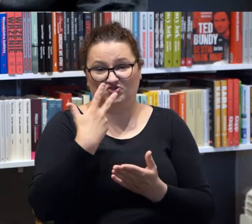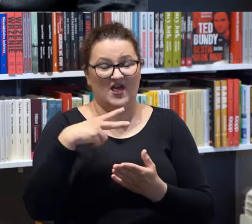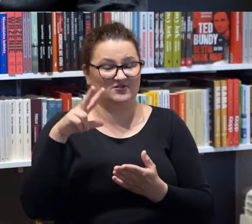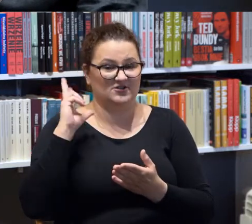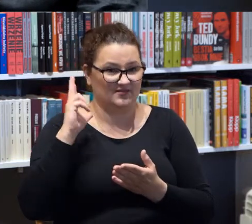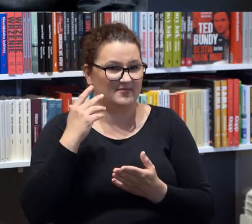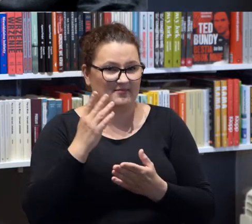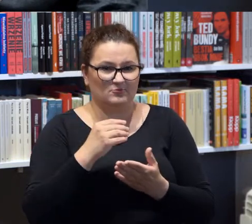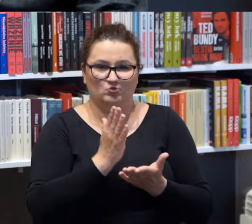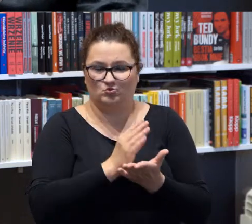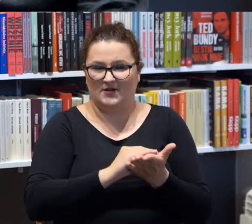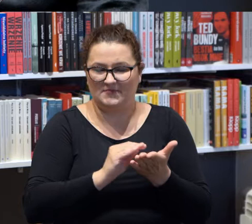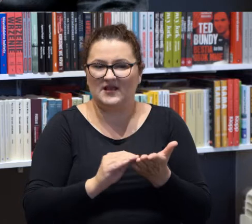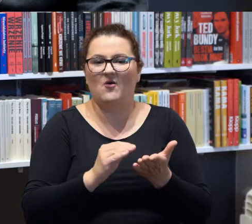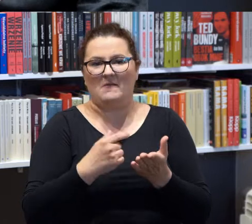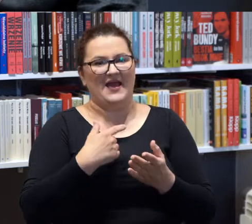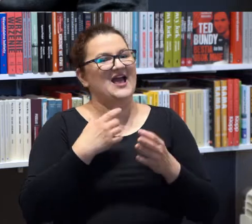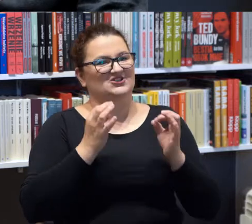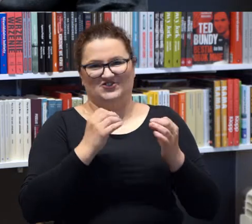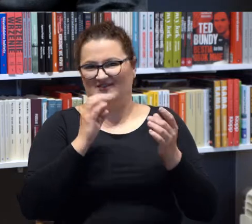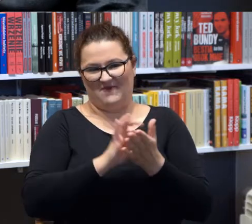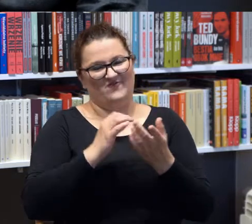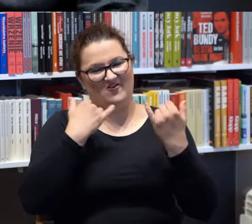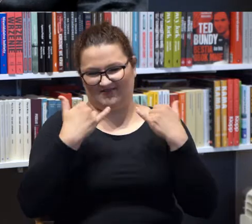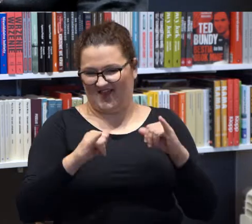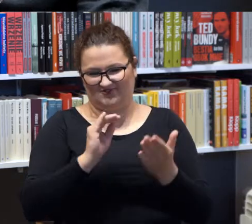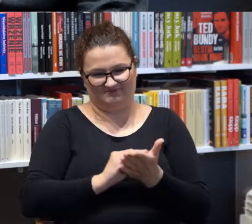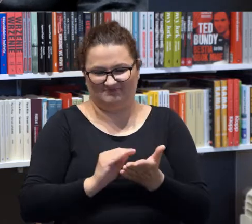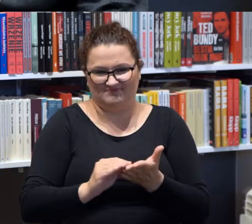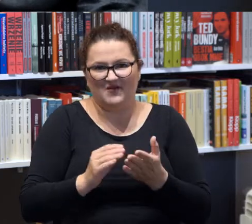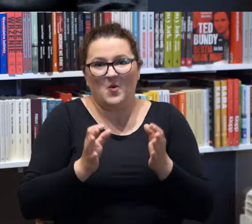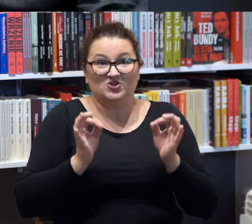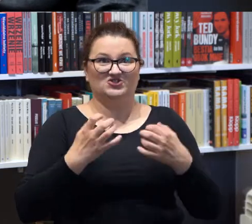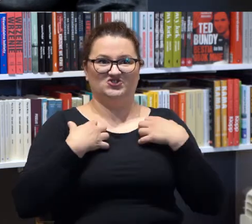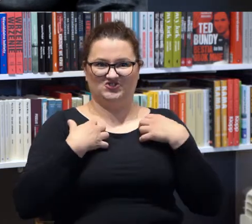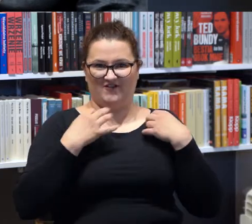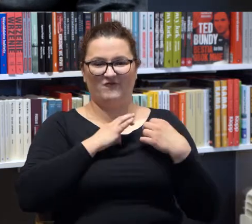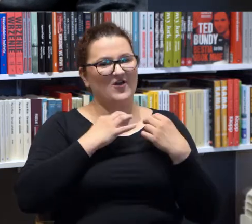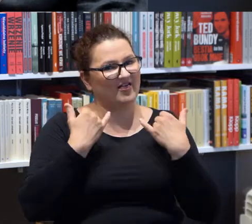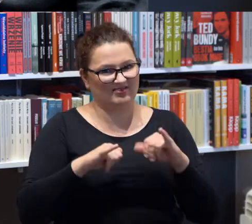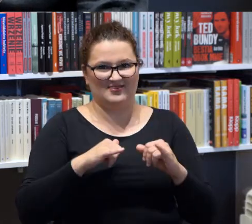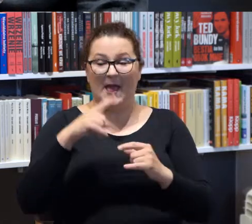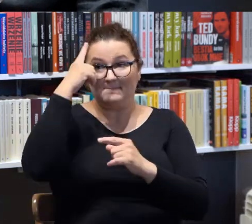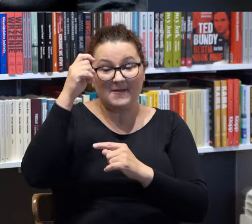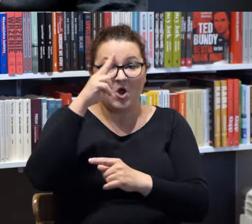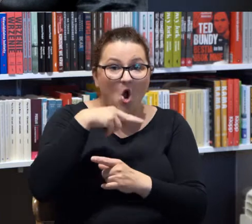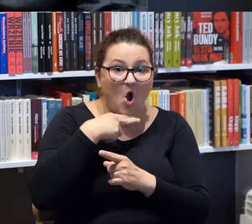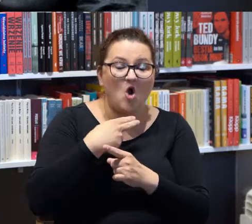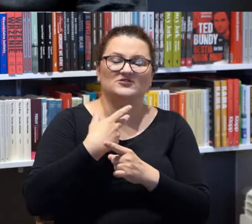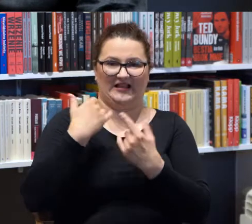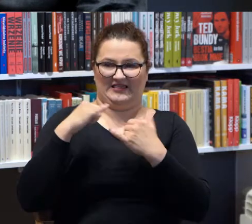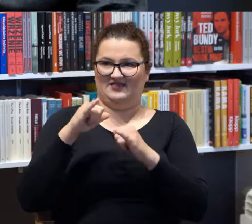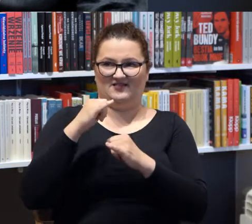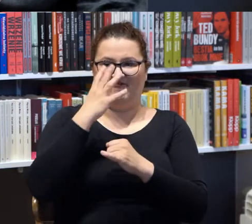dziś napisałabym ją zupełnie inaczej, właśnie dlatego, że ta moja teraźniejszość jest inna. I moja pamięć o nim jest inna. Pamięć jest bardzo